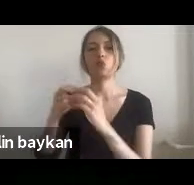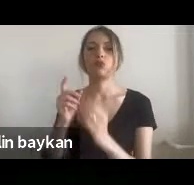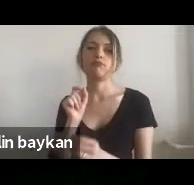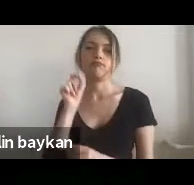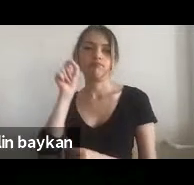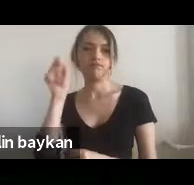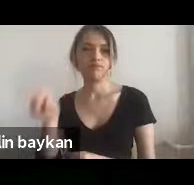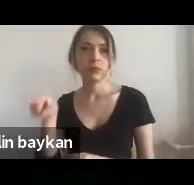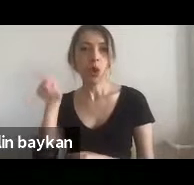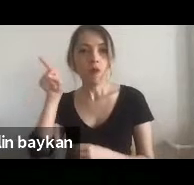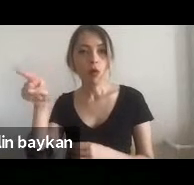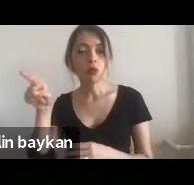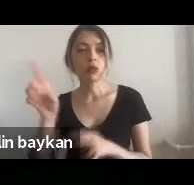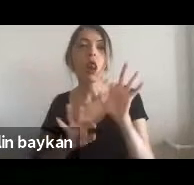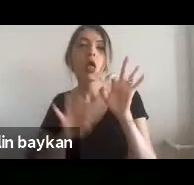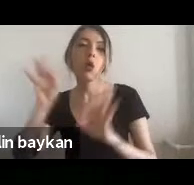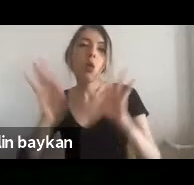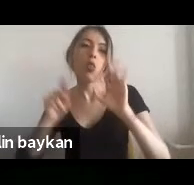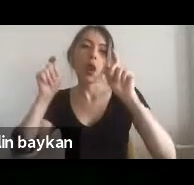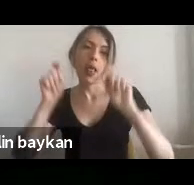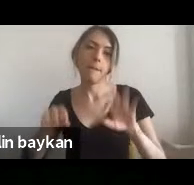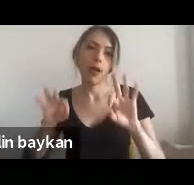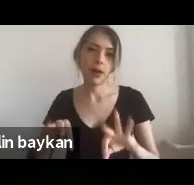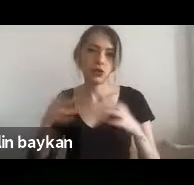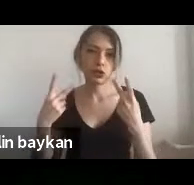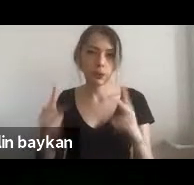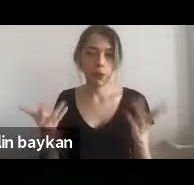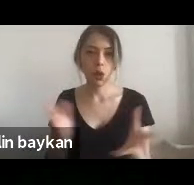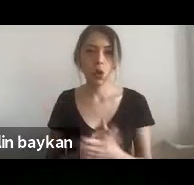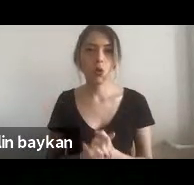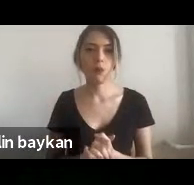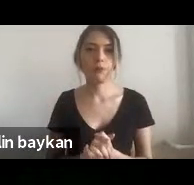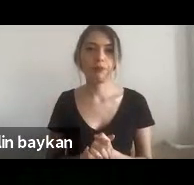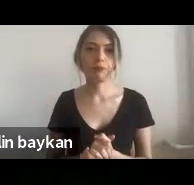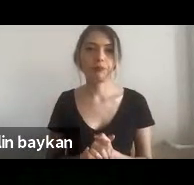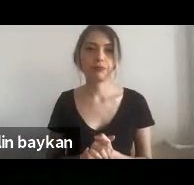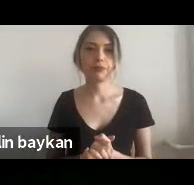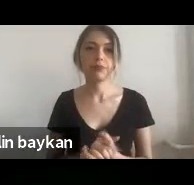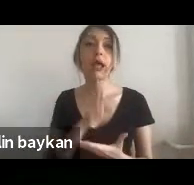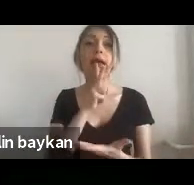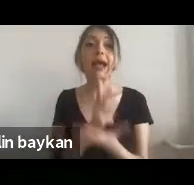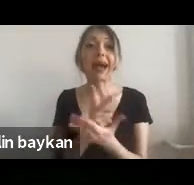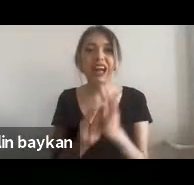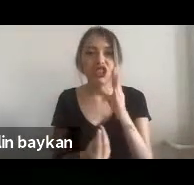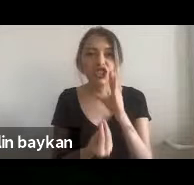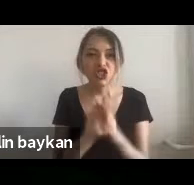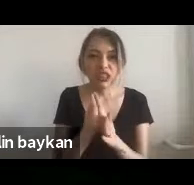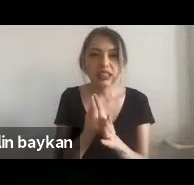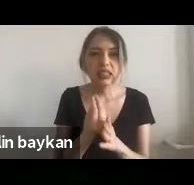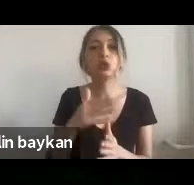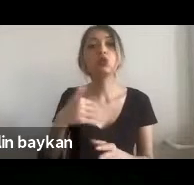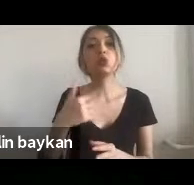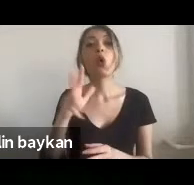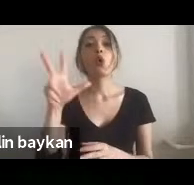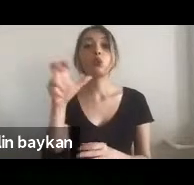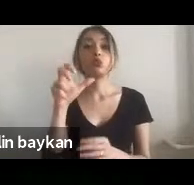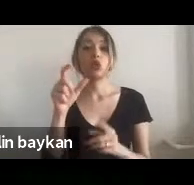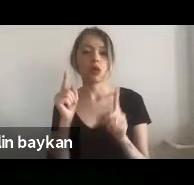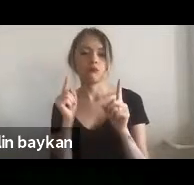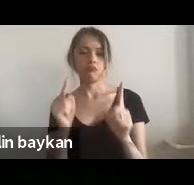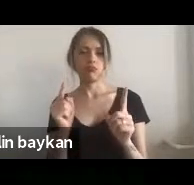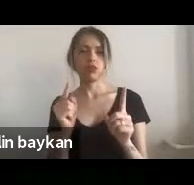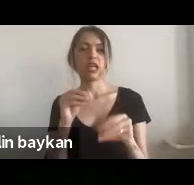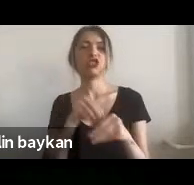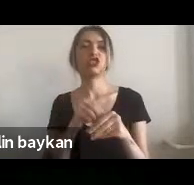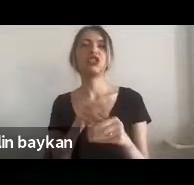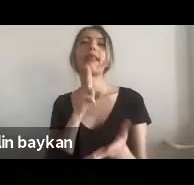komite daire kararları çıktıktan itibaren 3 ay içerisinde kesinleşiyor. Büyük daireye bir